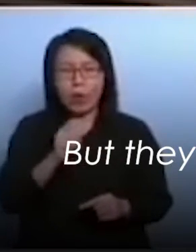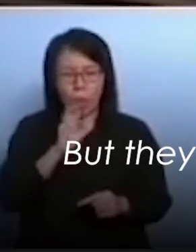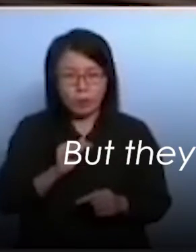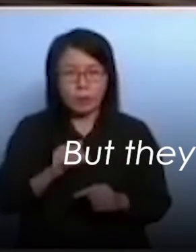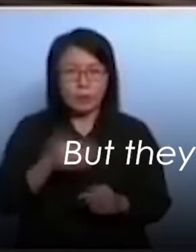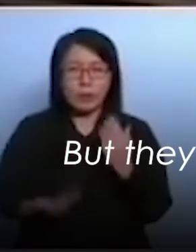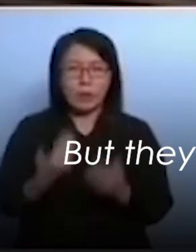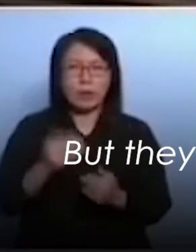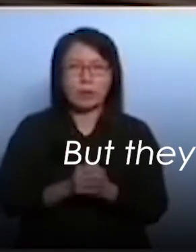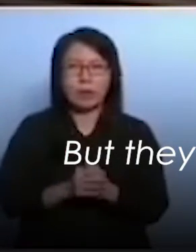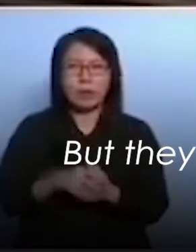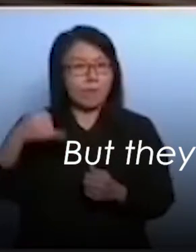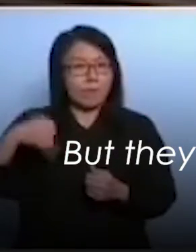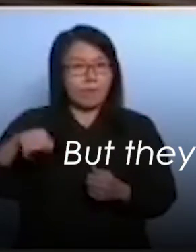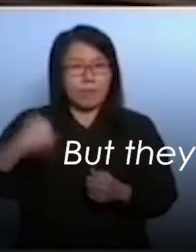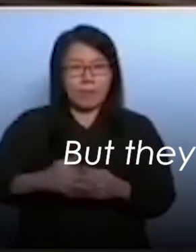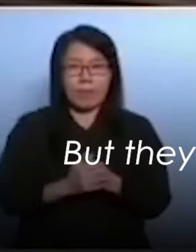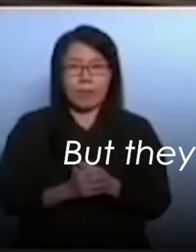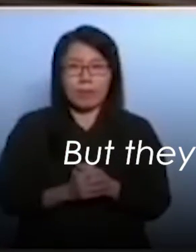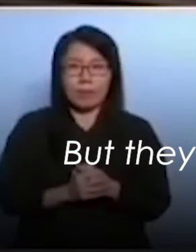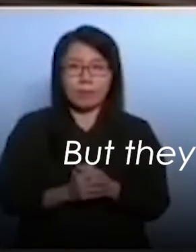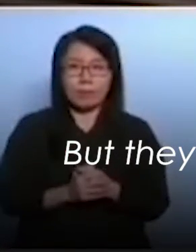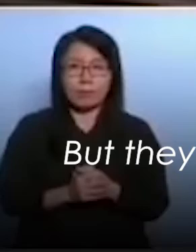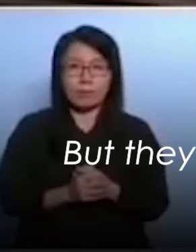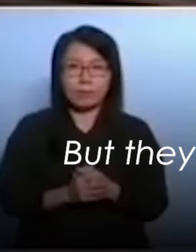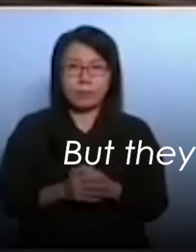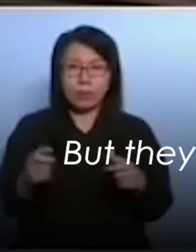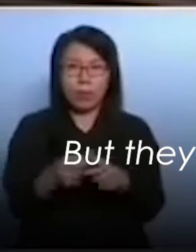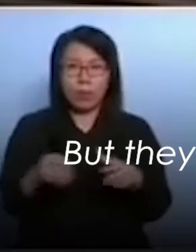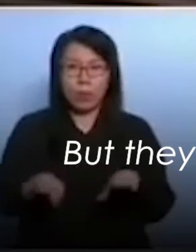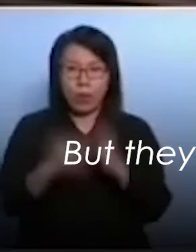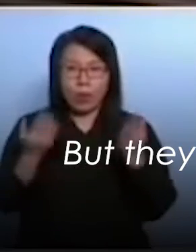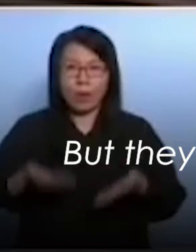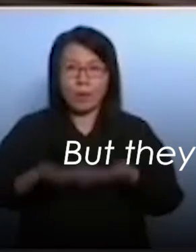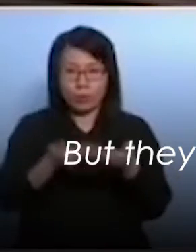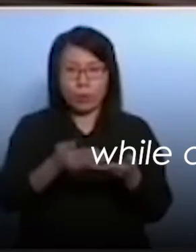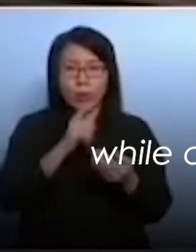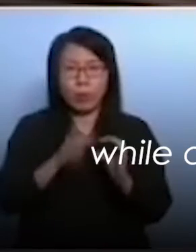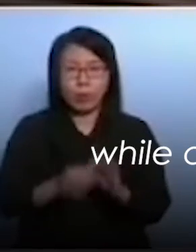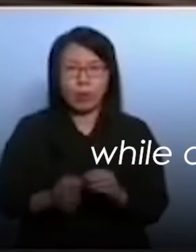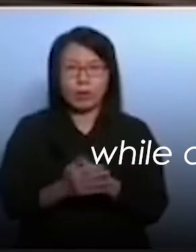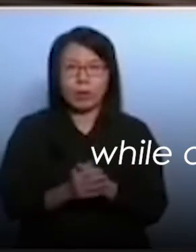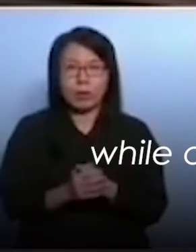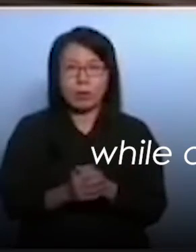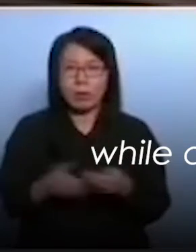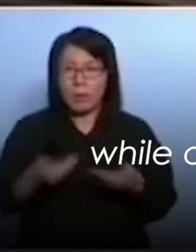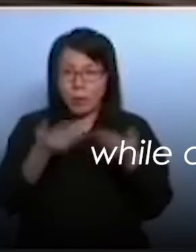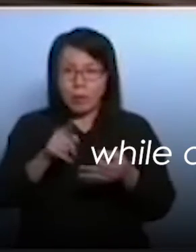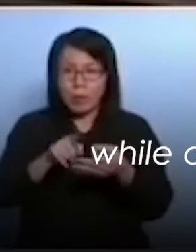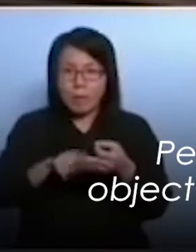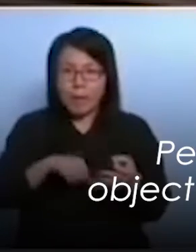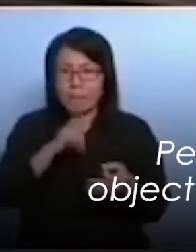該去公開去表達，而表達又用匿名，但係又要話自己係法